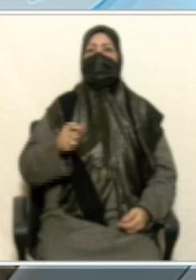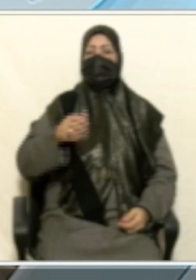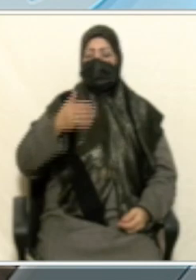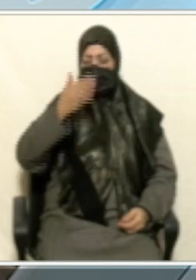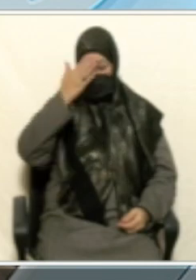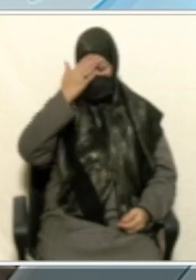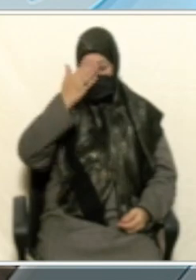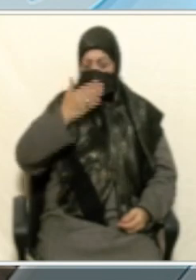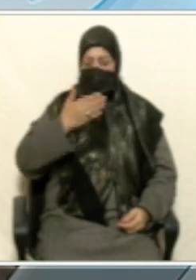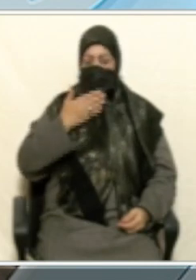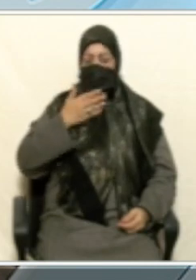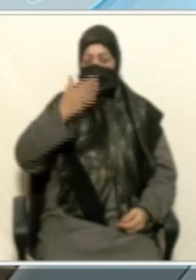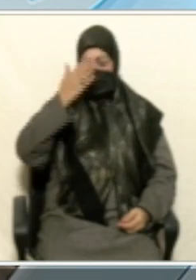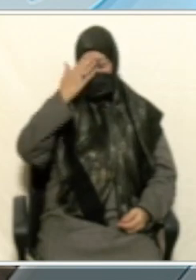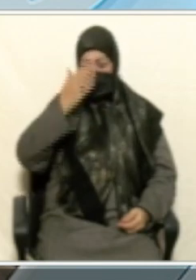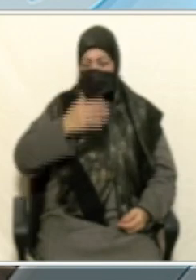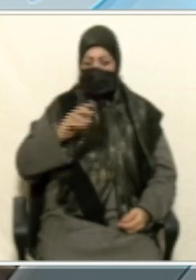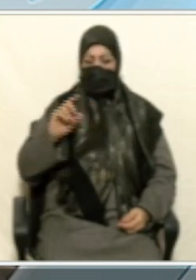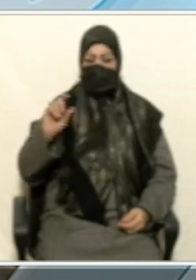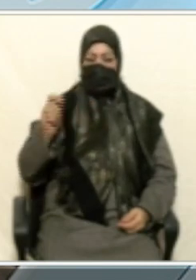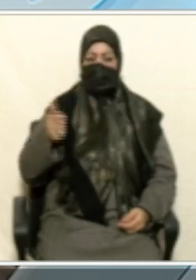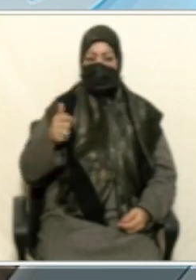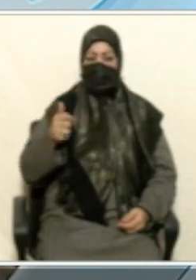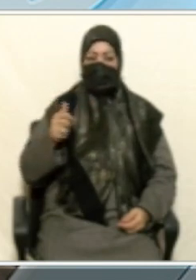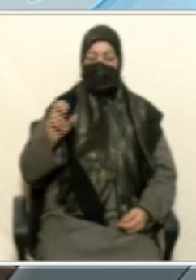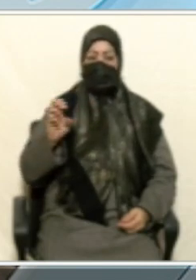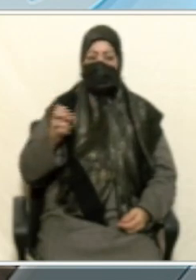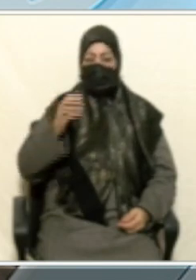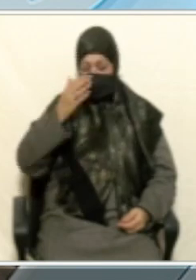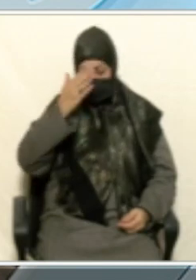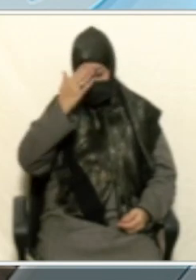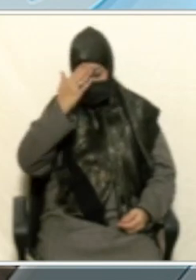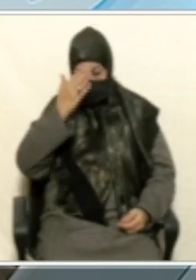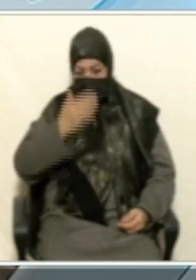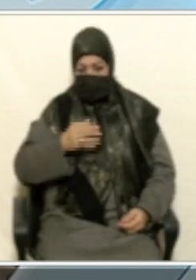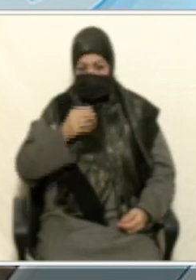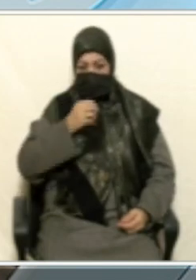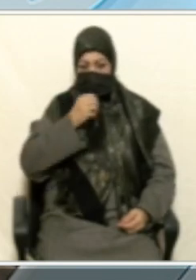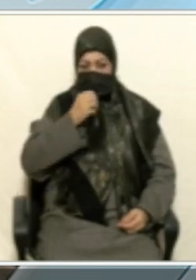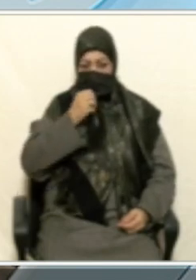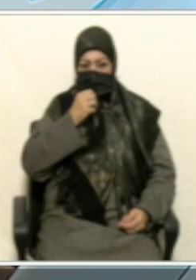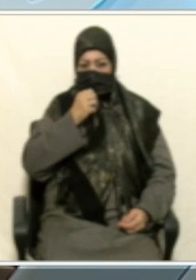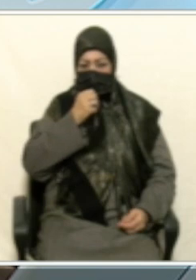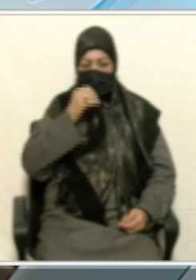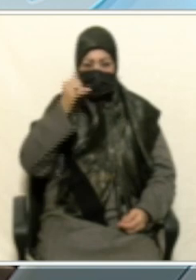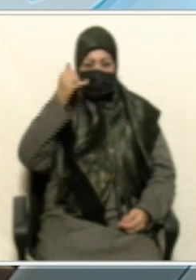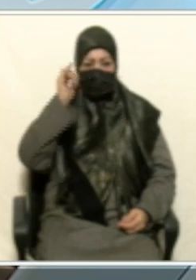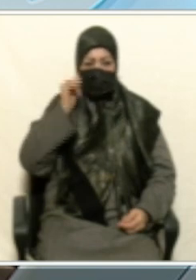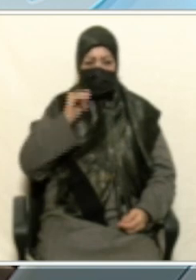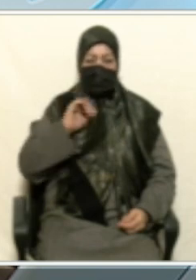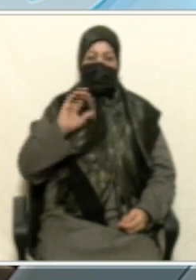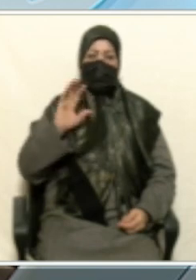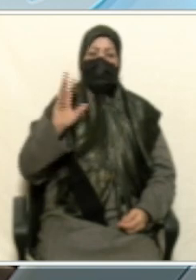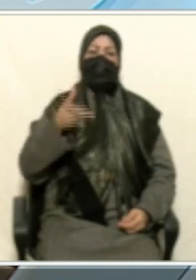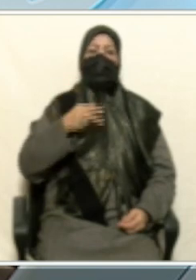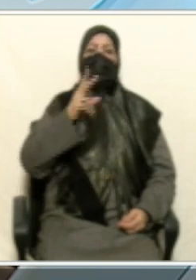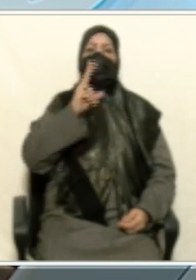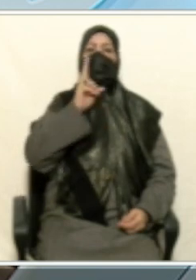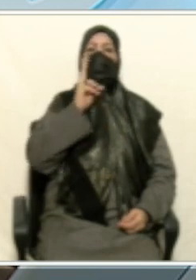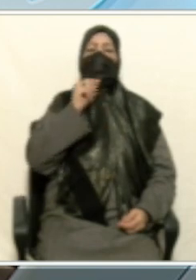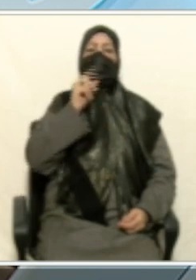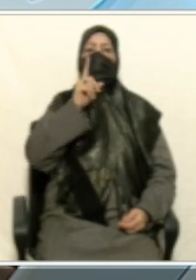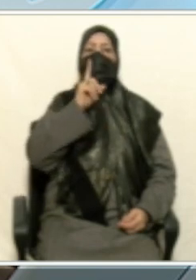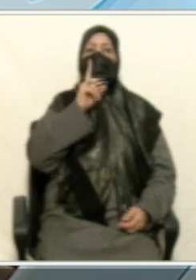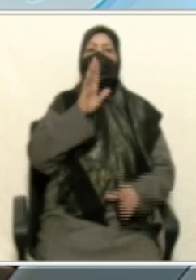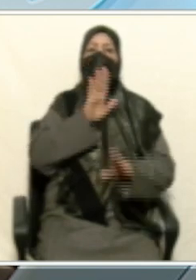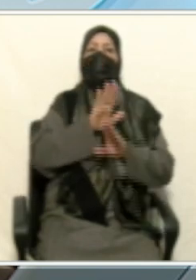يا بني إسرائيل، الآية في سورة البقرة أيضا، وبالوالدين إحسانا. حيثما ذكر التوحيد في كتاب الله عز وجل